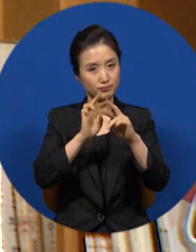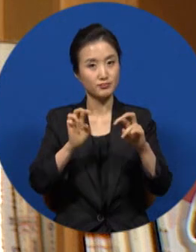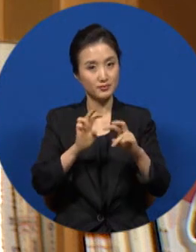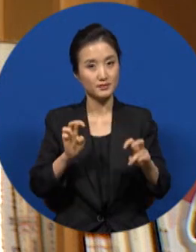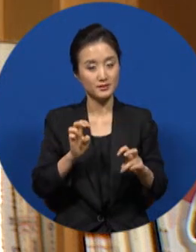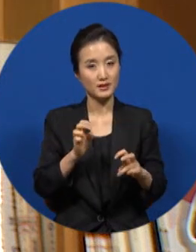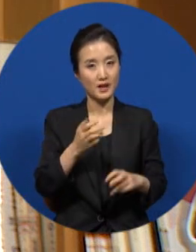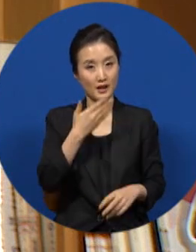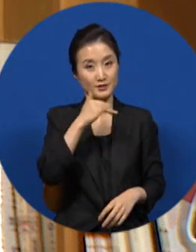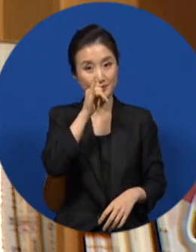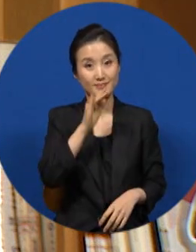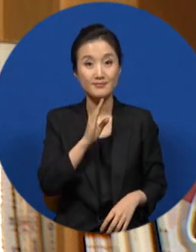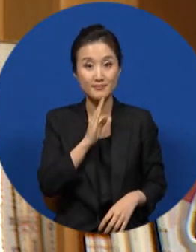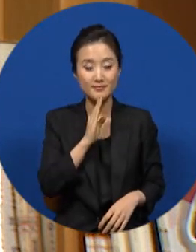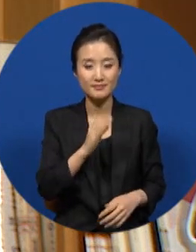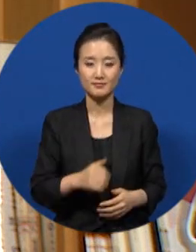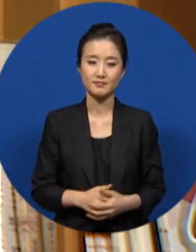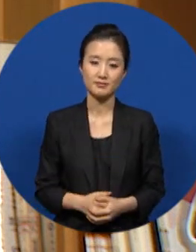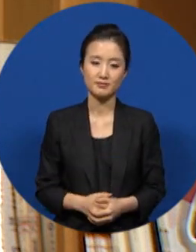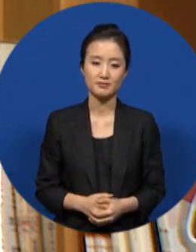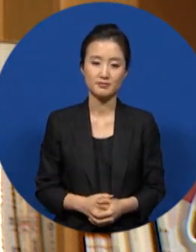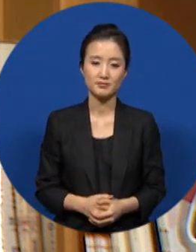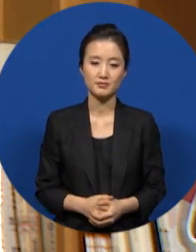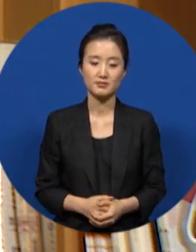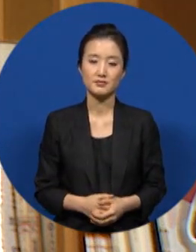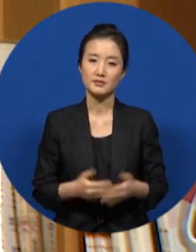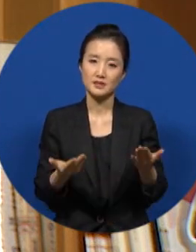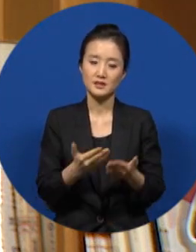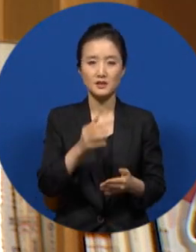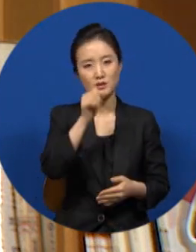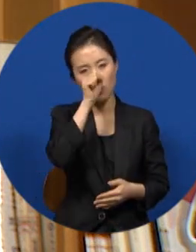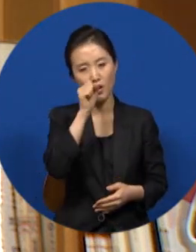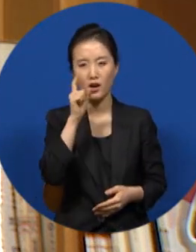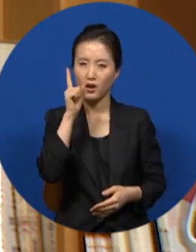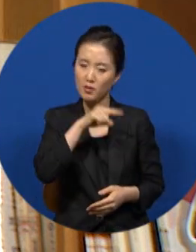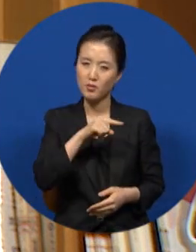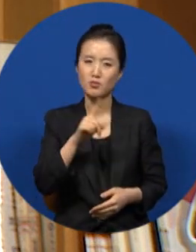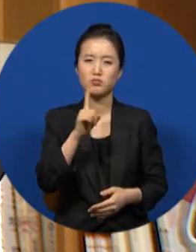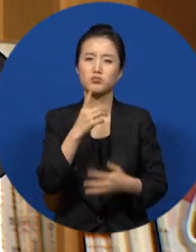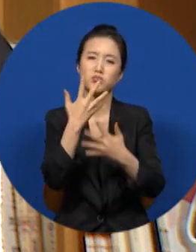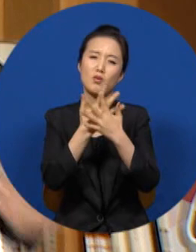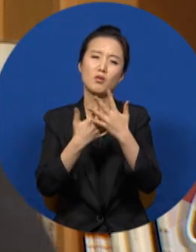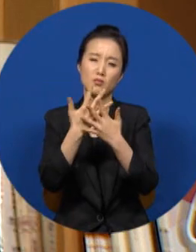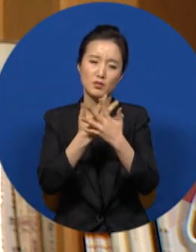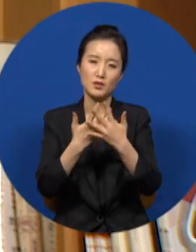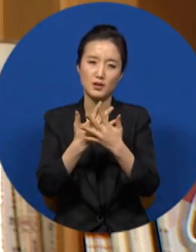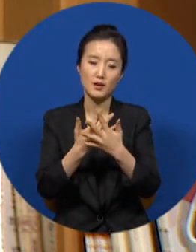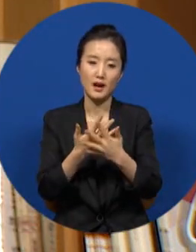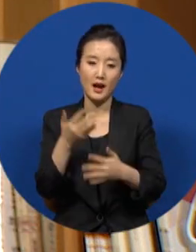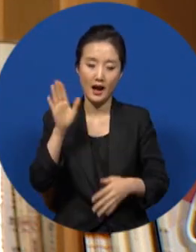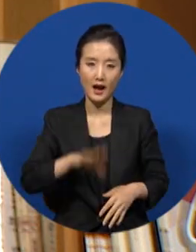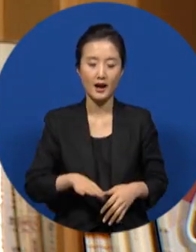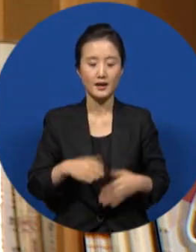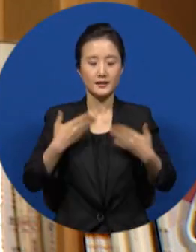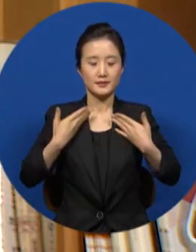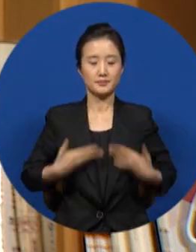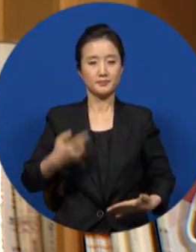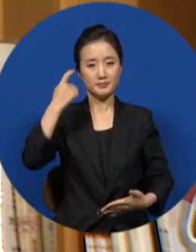자기 운을 이렇게 들이켜 보면은 좋았던지 나빴는지 애매합니다. 그래서 나눠 보면은 만약에 돈이 나갔지만